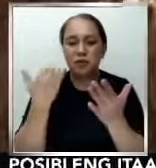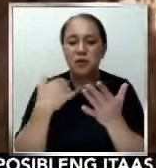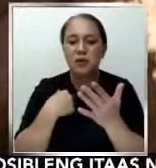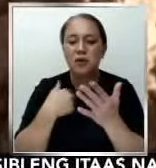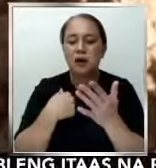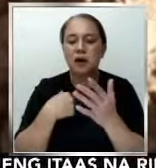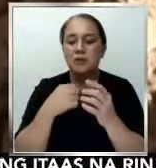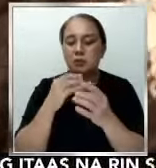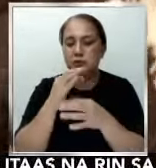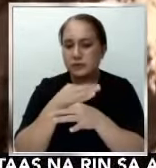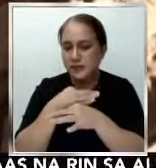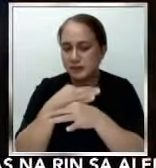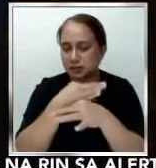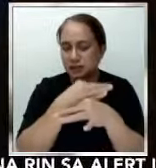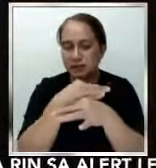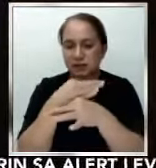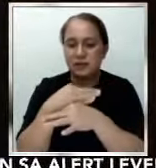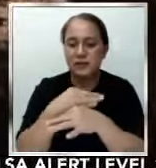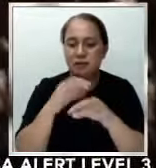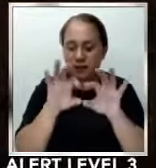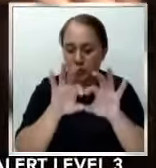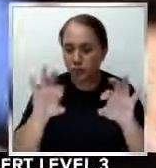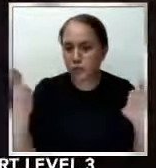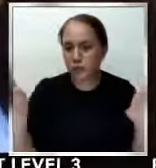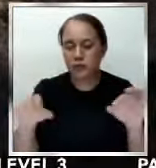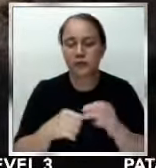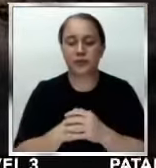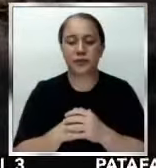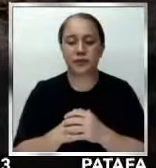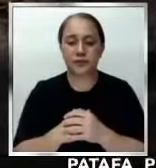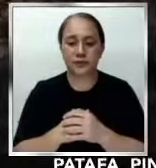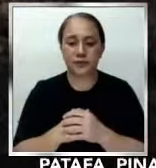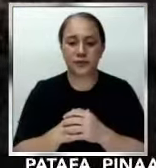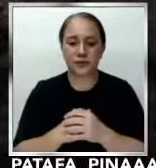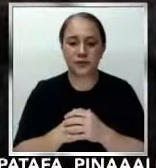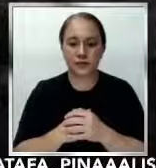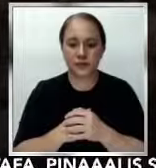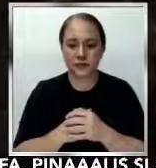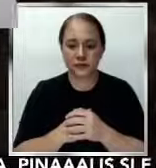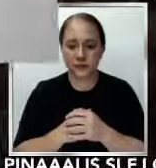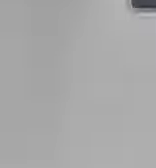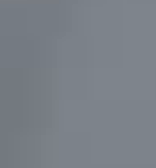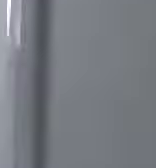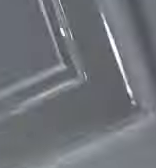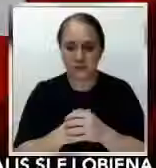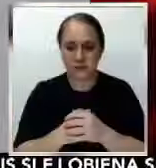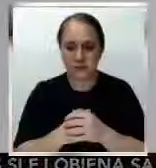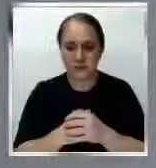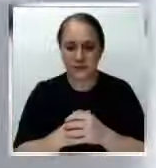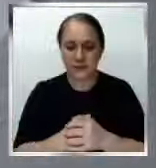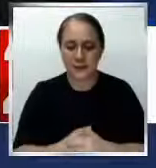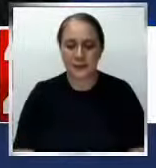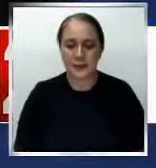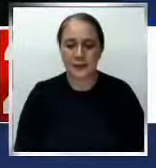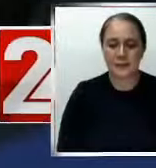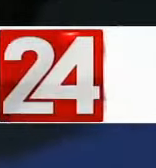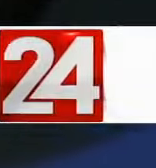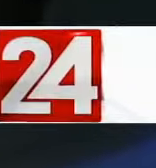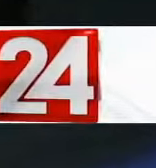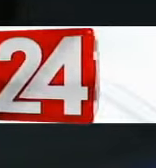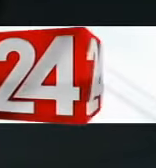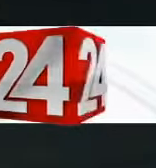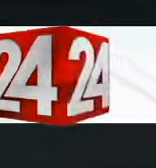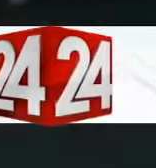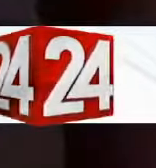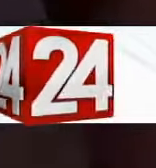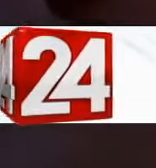at pagkukumpuni ng mga tubo. Mark Salazar, Nakatutok 24 Oras. At alamin, saan nga